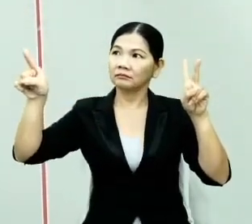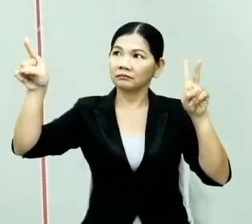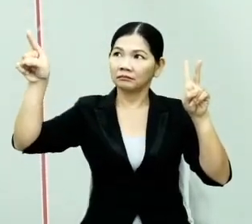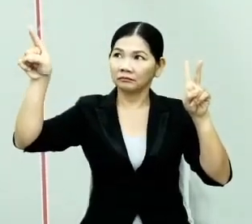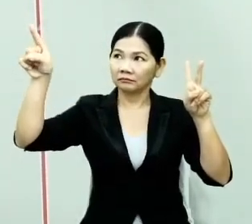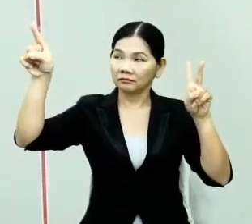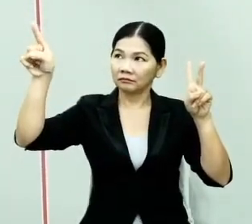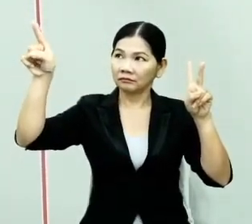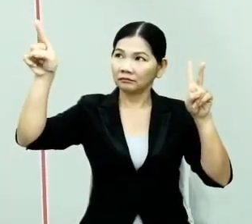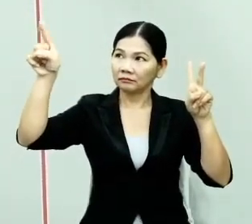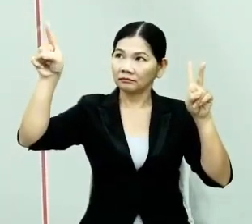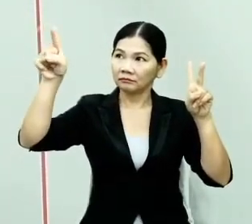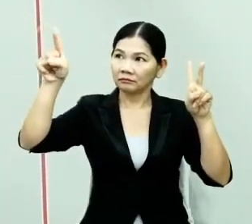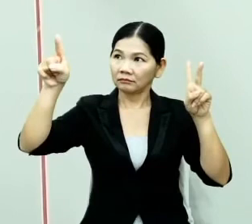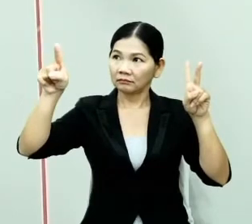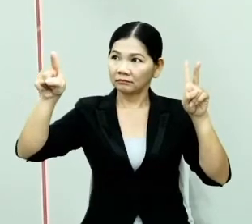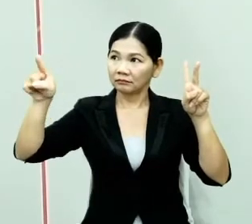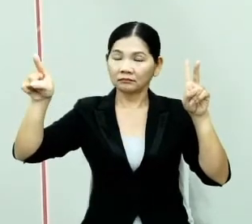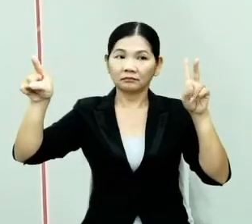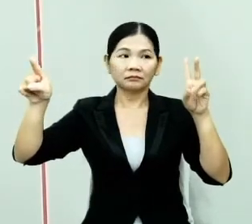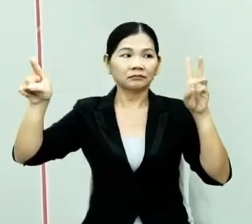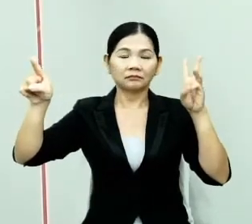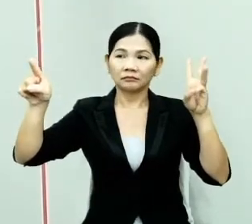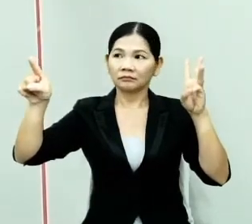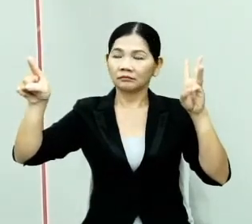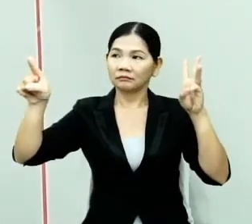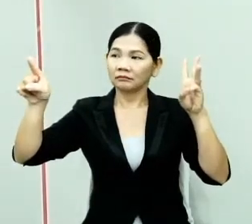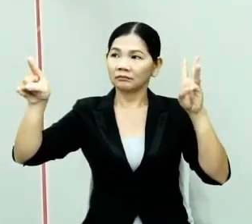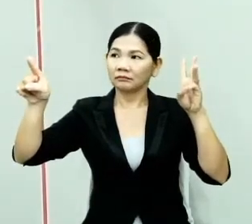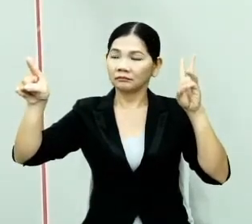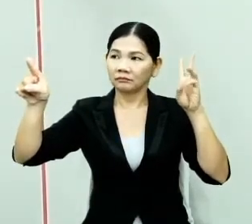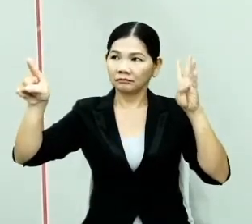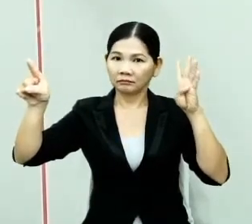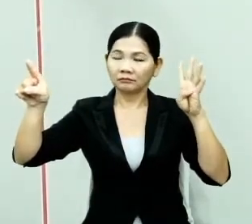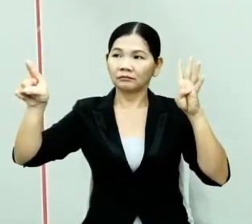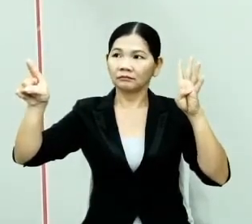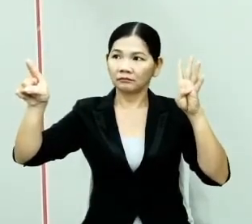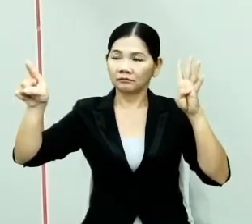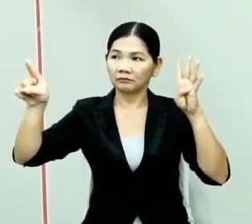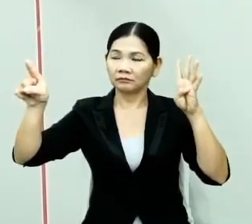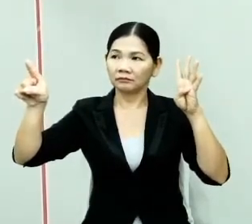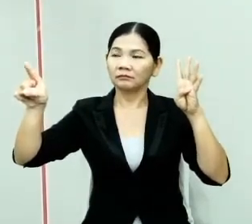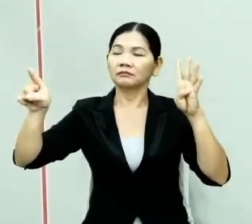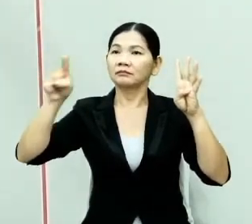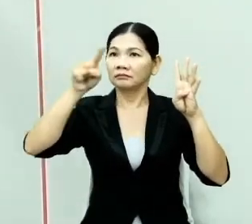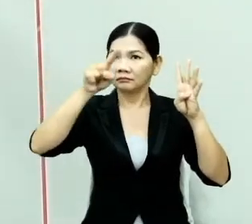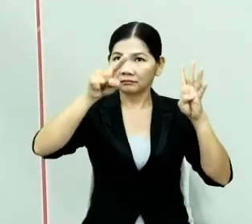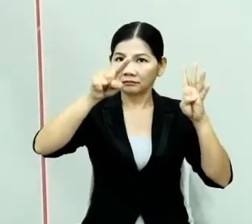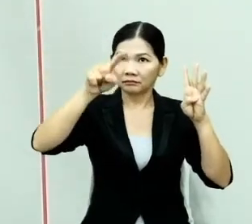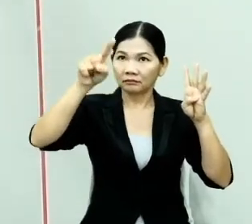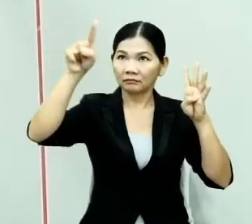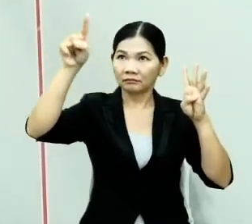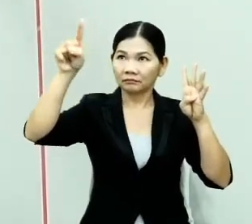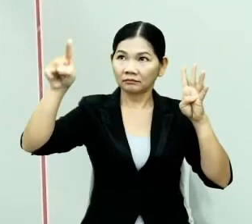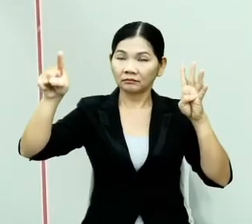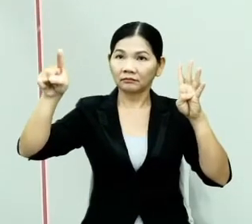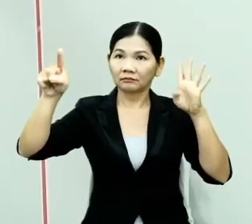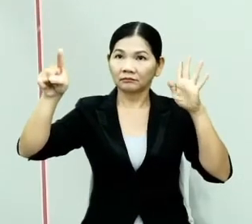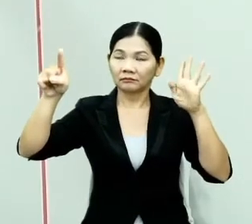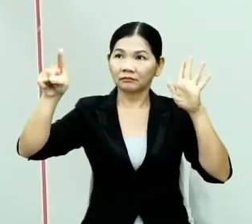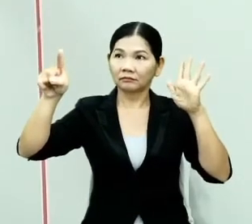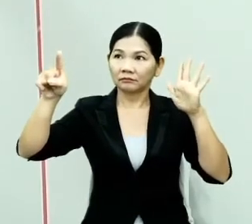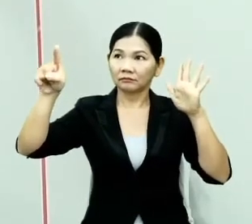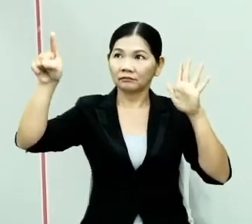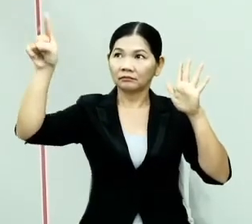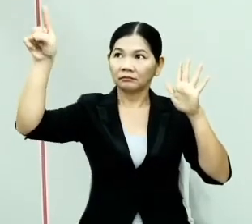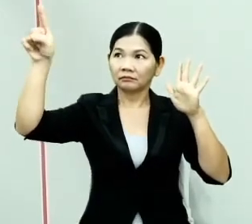ង់ពីក្រោមឡើងទៅលើចលនាទី3ខ្សែកោងបិទជិតចលនាទី4បន្តកាច់ចលនា